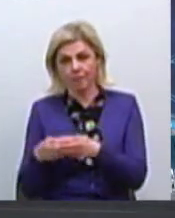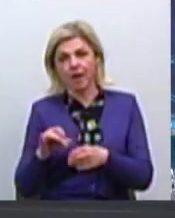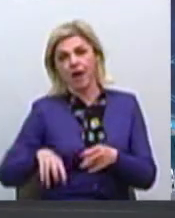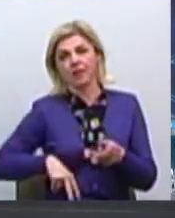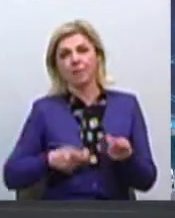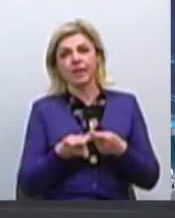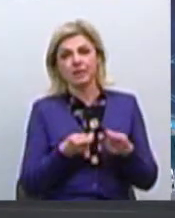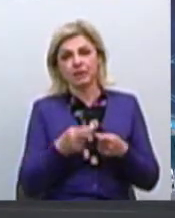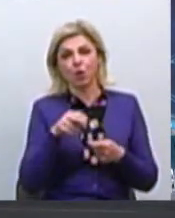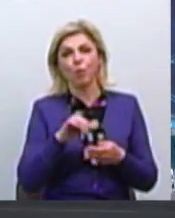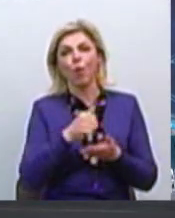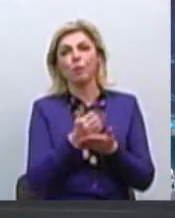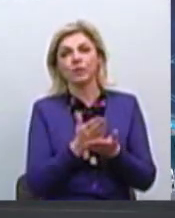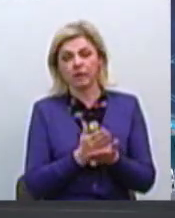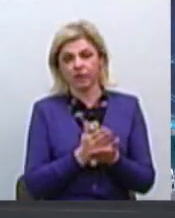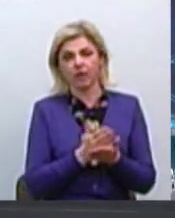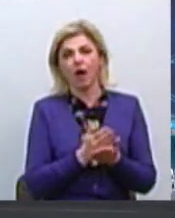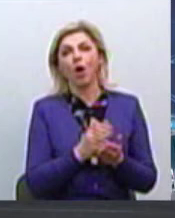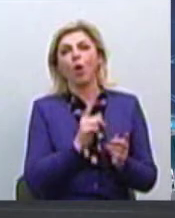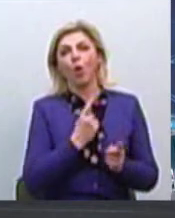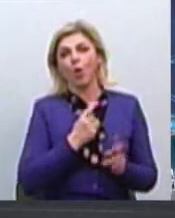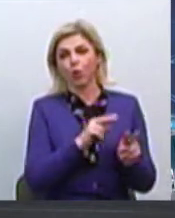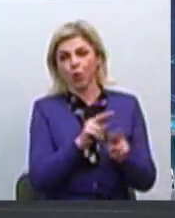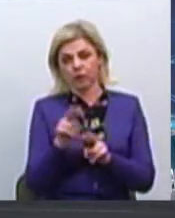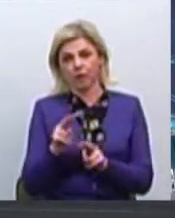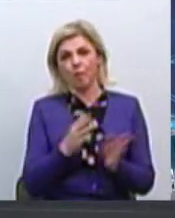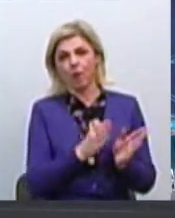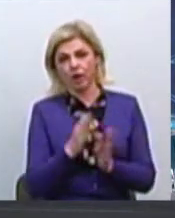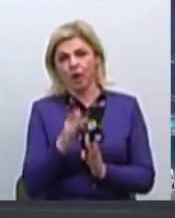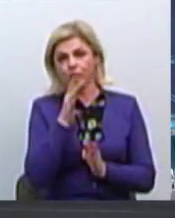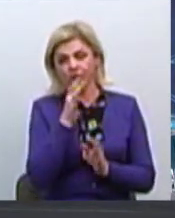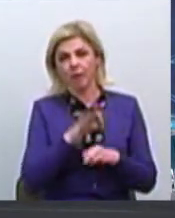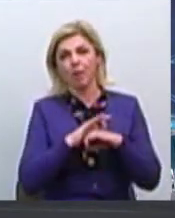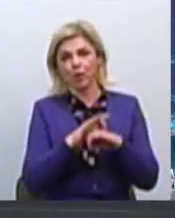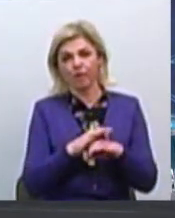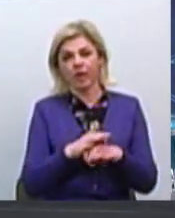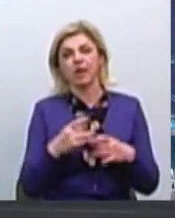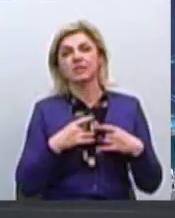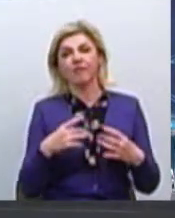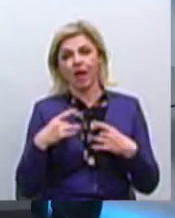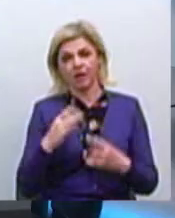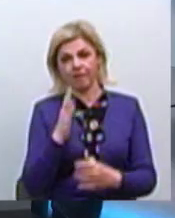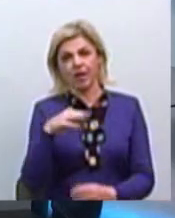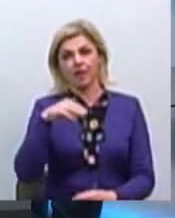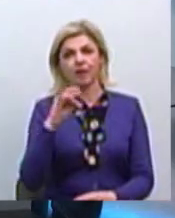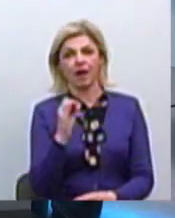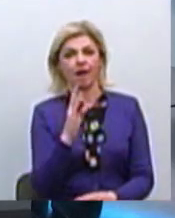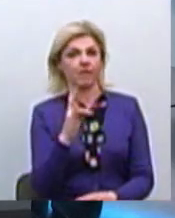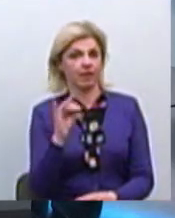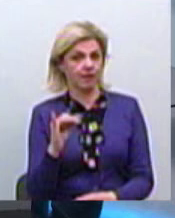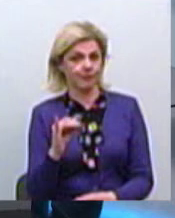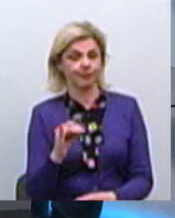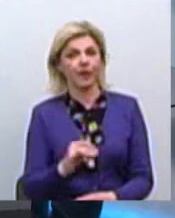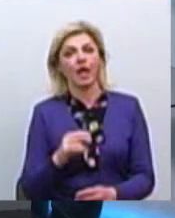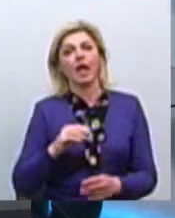адміністрацією по забезпеченню охорони публічного порядку під час проведення травневих свят. Скажіть, будь ласка, діячі